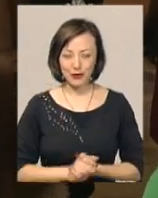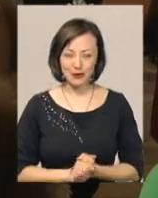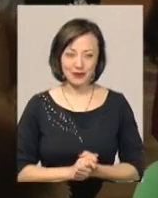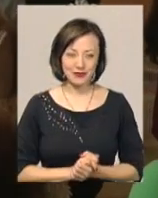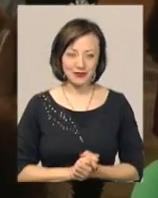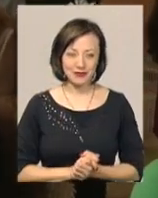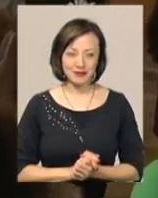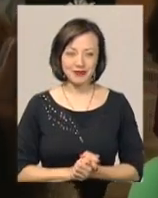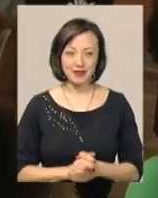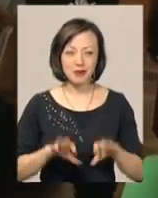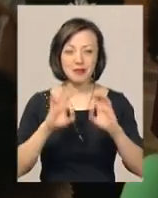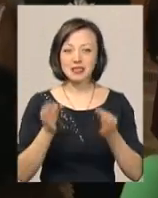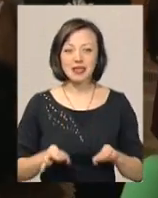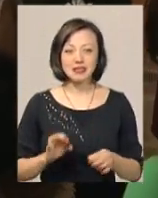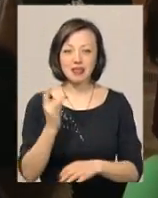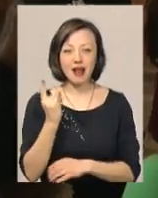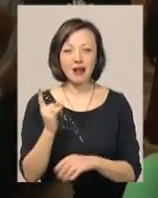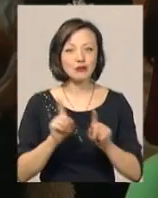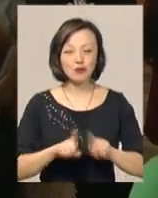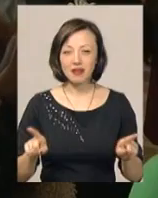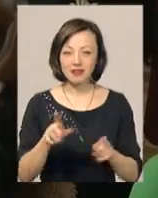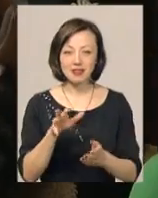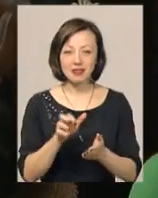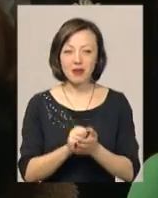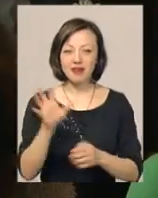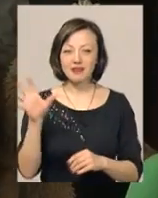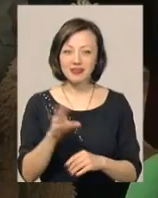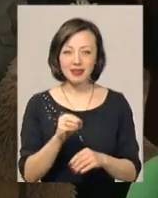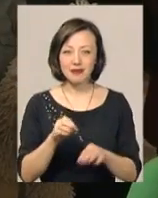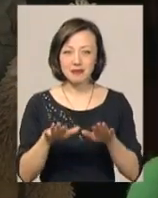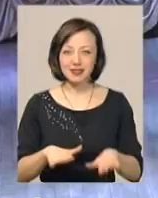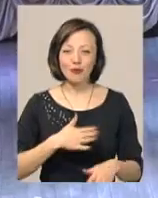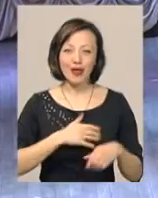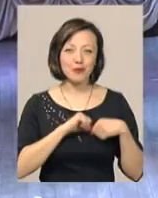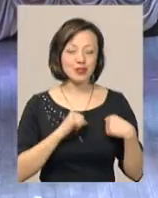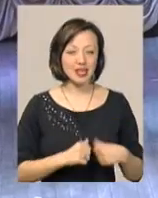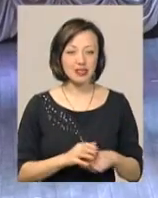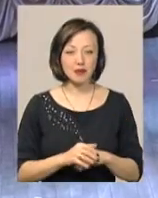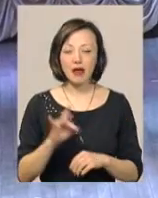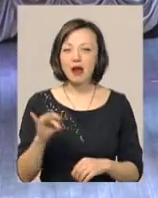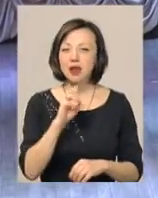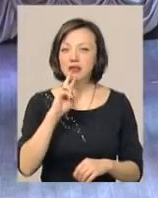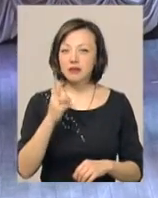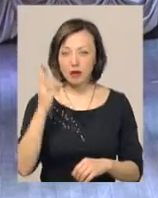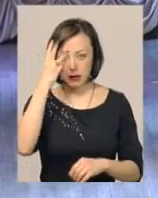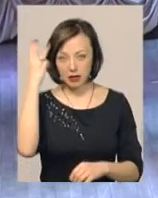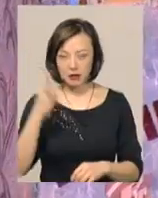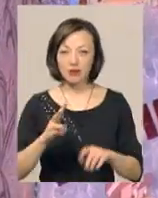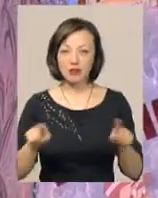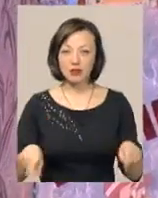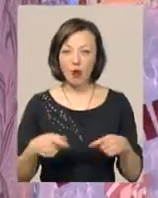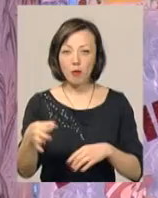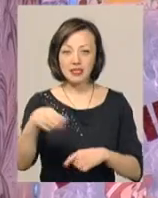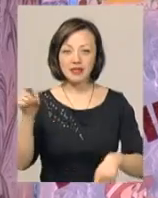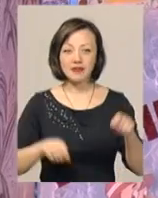Мистецтво ляльки для мене – це щось дуже особливе, воно займає місце в моєму серці. Раз на два роки у Хмельницькому влаштовують обласний